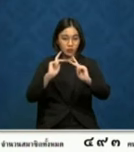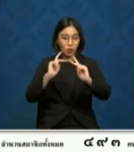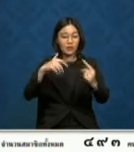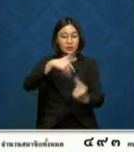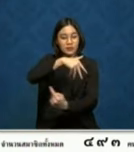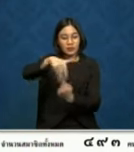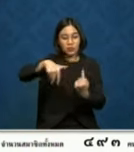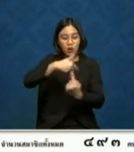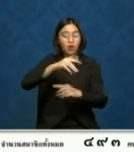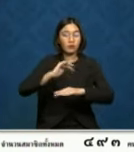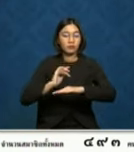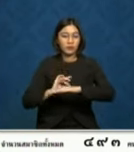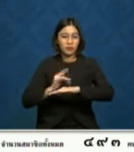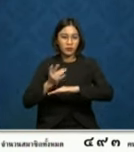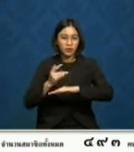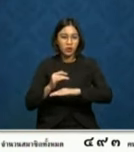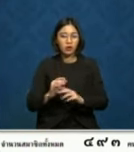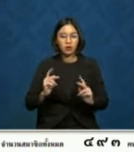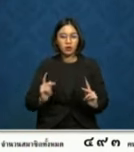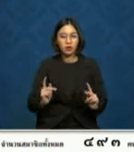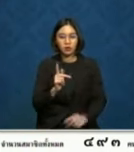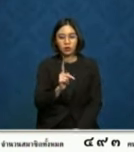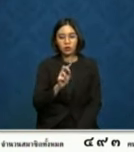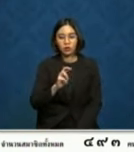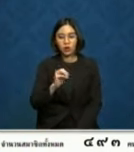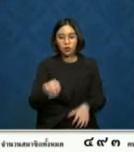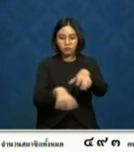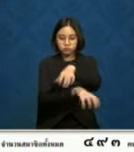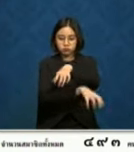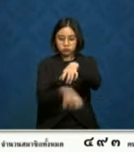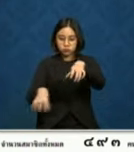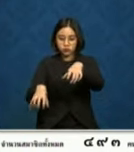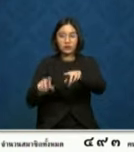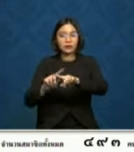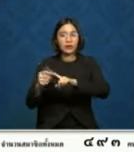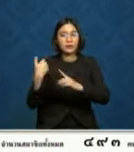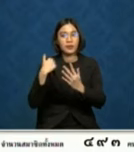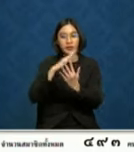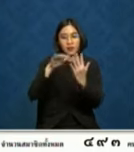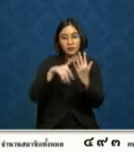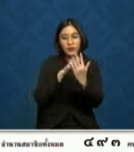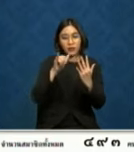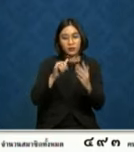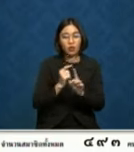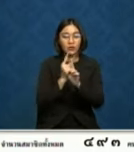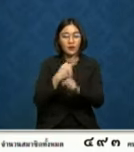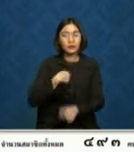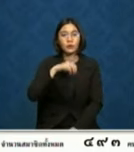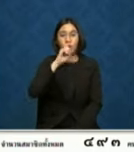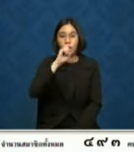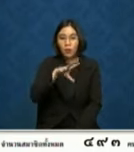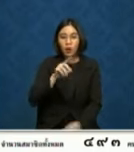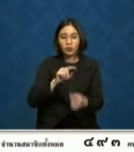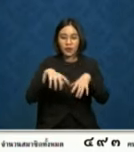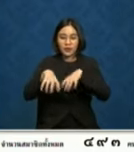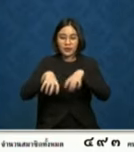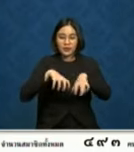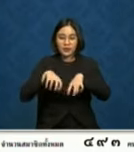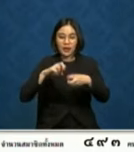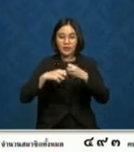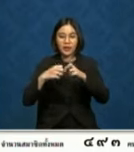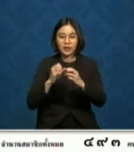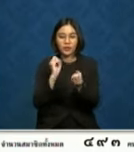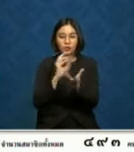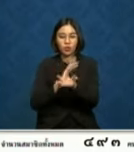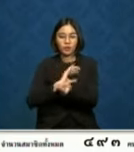และสิ่งแวดล้อมนะครับแล้วหลายกรมครับในของกระทรวงทรัพย์เนี่ยมียุทธศาสตร์ตามที่ผมได้บอกไปคือตยุทธศาสตร์จัดการผลกระทบจากการเปลี่ยน